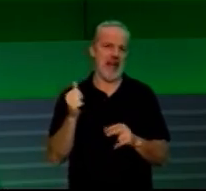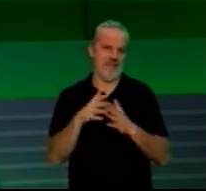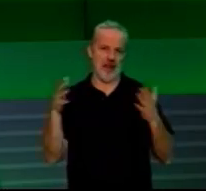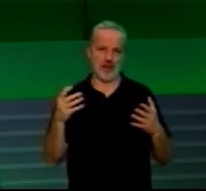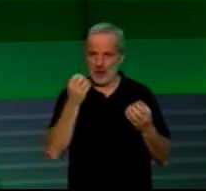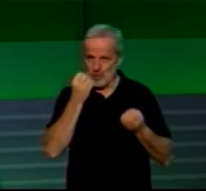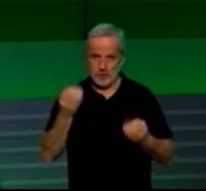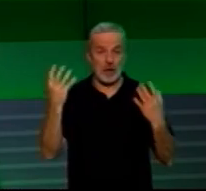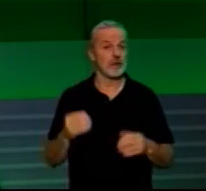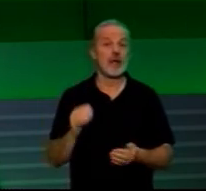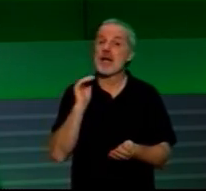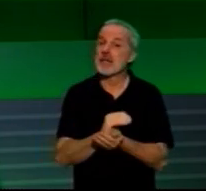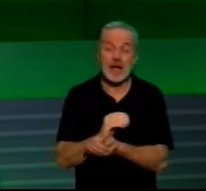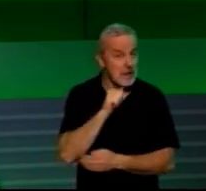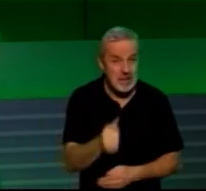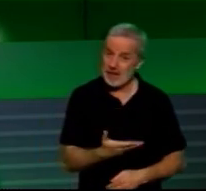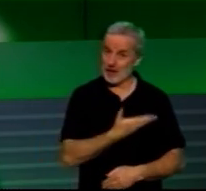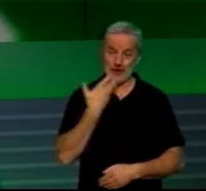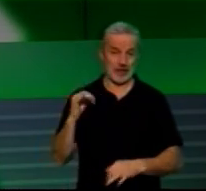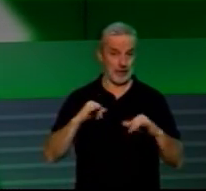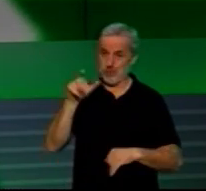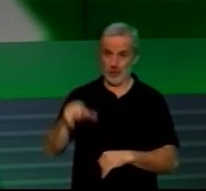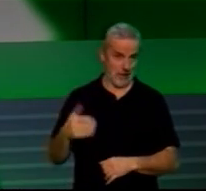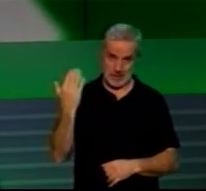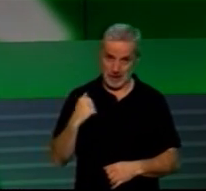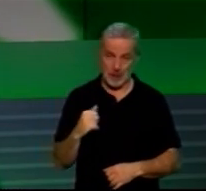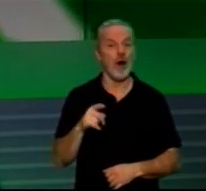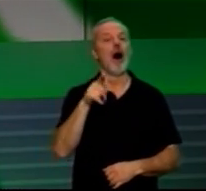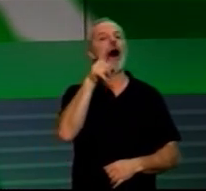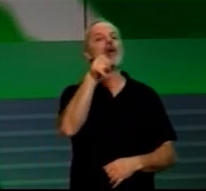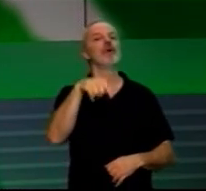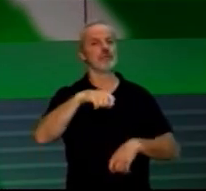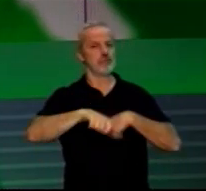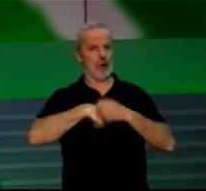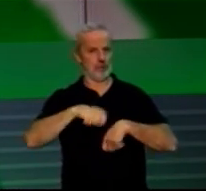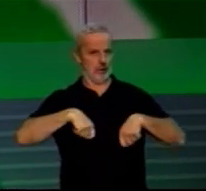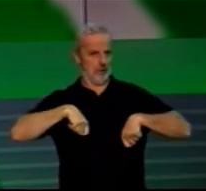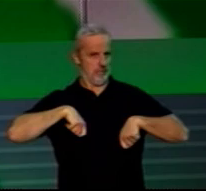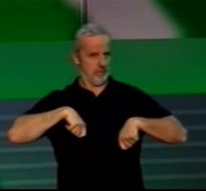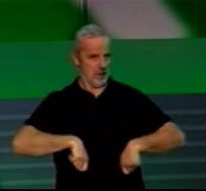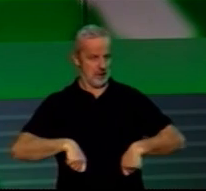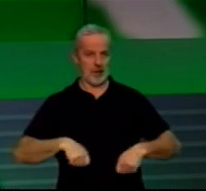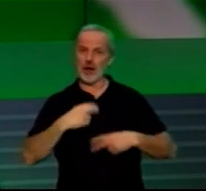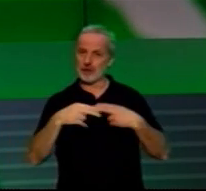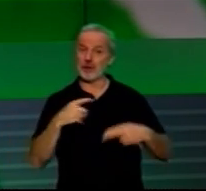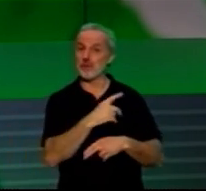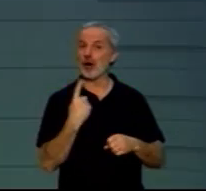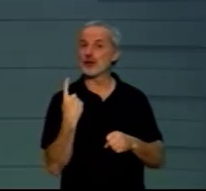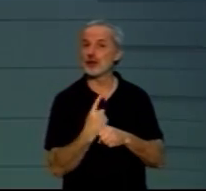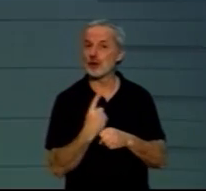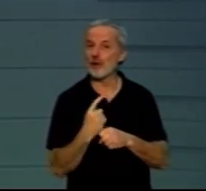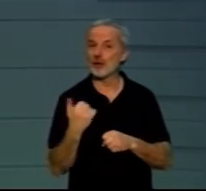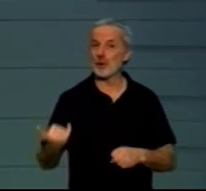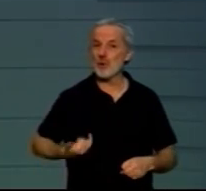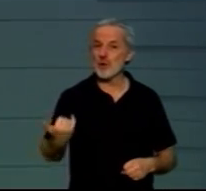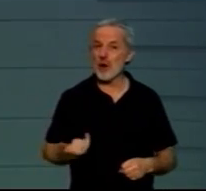zatím na tenhle titul nedosáhl, co třeba to znamená pro vás jako pro předsedu svazu, když má takhle šikovného a nadějného juniora. Tak